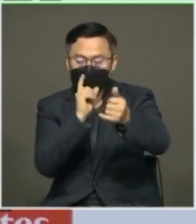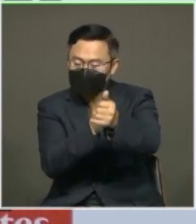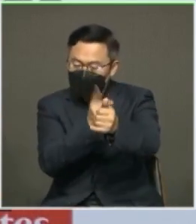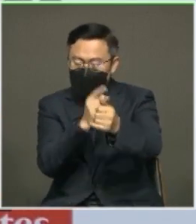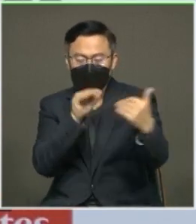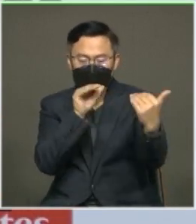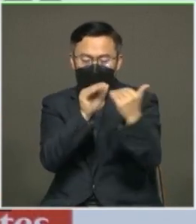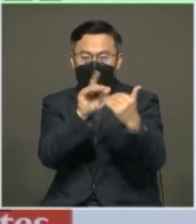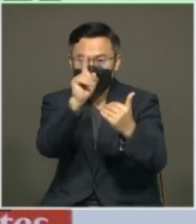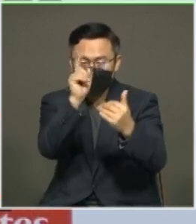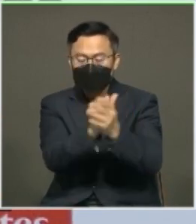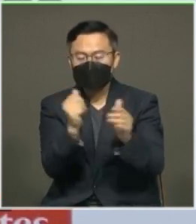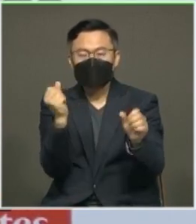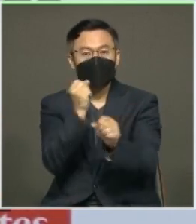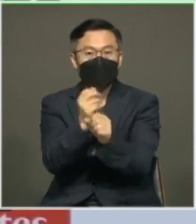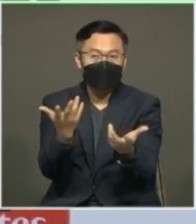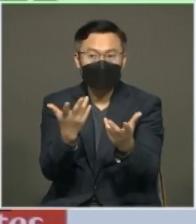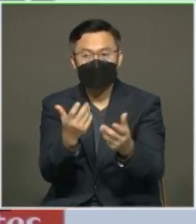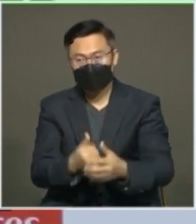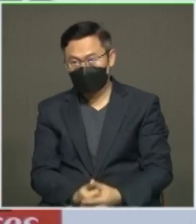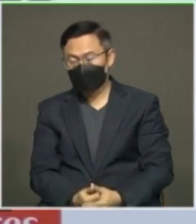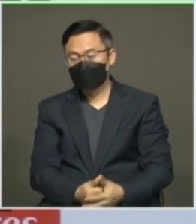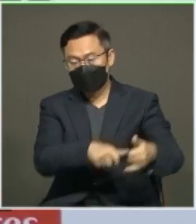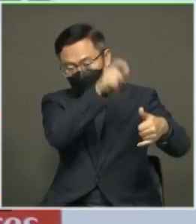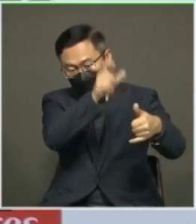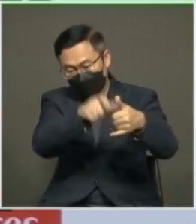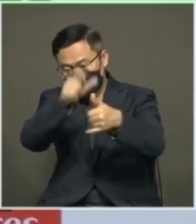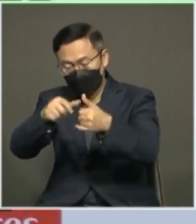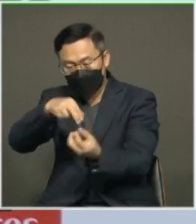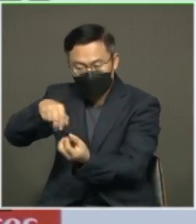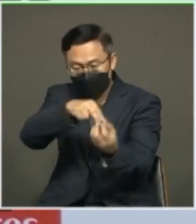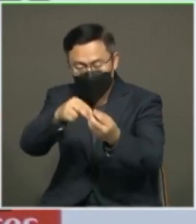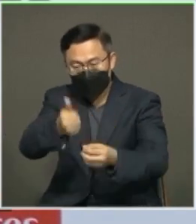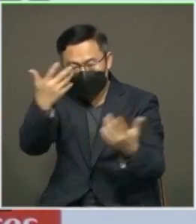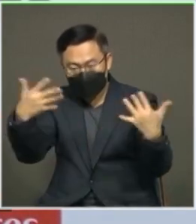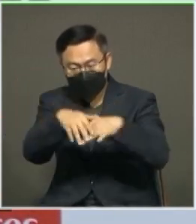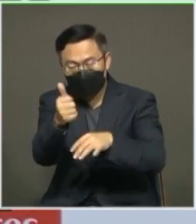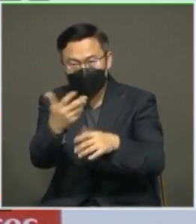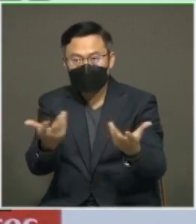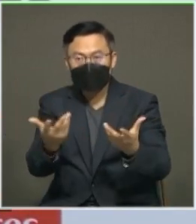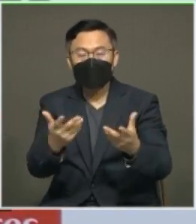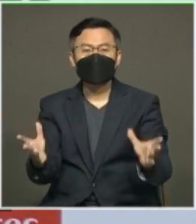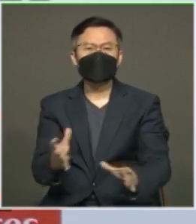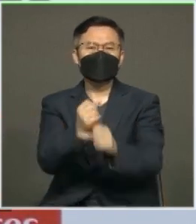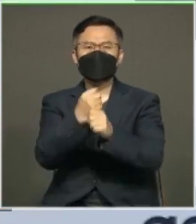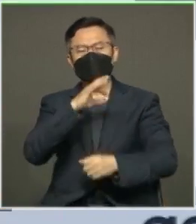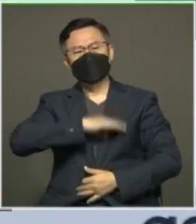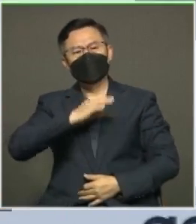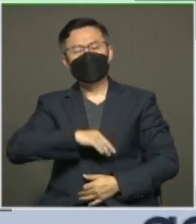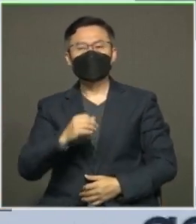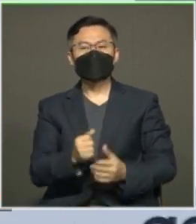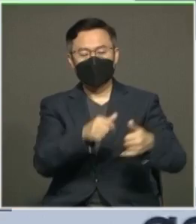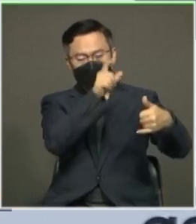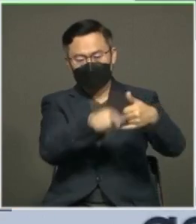เข้าขากันได้ดีไหมผมก็อาจจะไม่กล้าบอกได้เต็มปากเพราะว่าพวกเขาเข้ากันได้ดีแต่โดยรวมแล้วไม่เห็นจะมีปัญหา